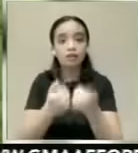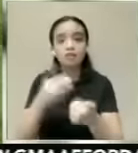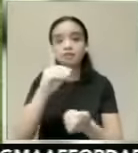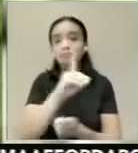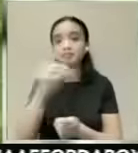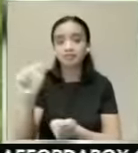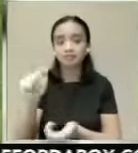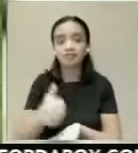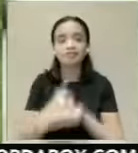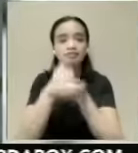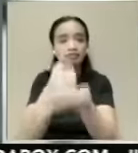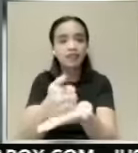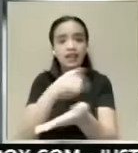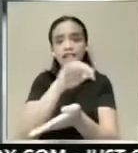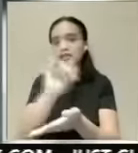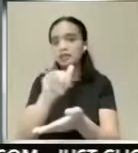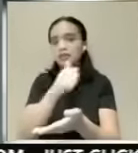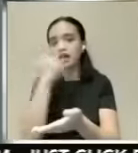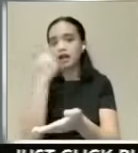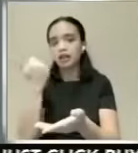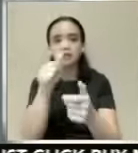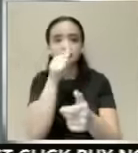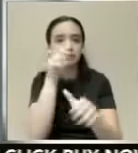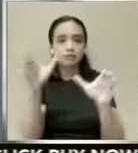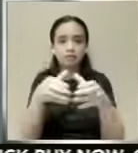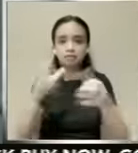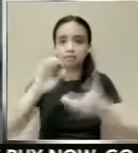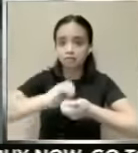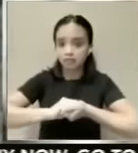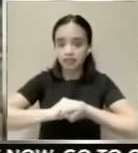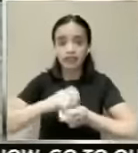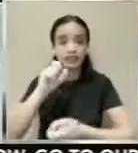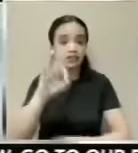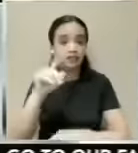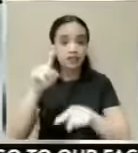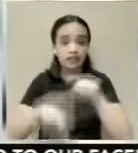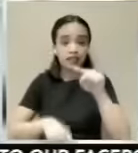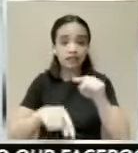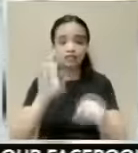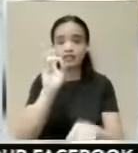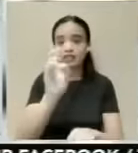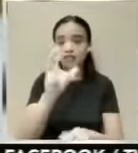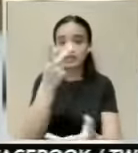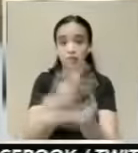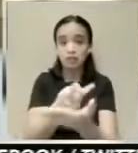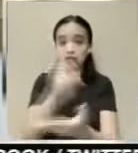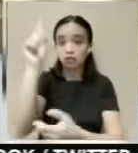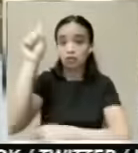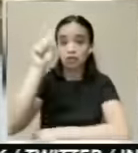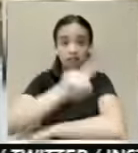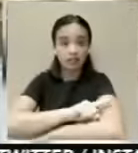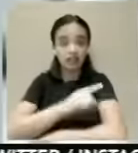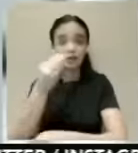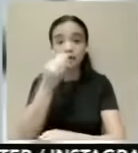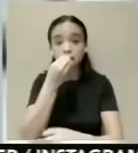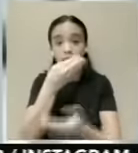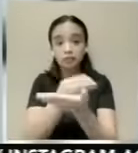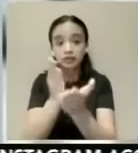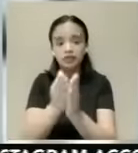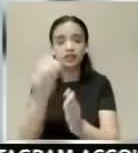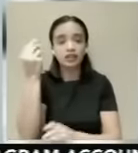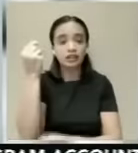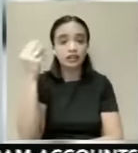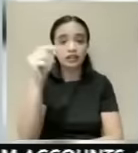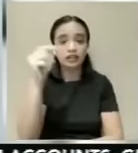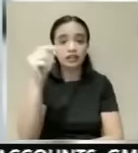at ilang private partners. Kung nga raw matataasan ang Php70 kada araw na meal allowance ng bawat PDL, pwede